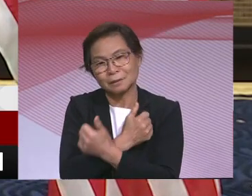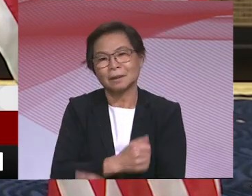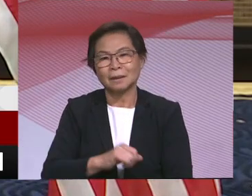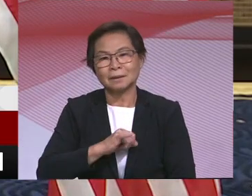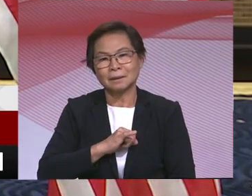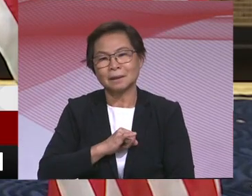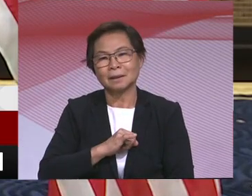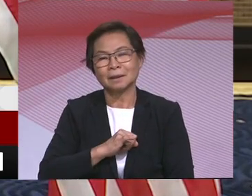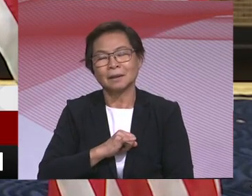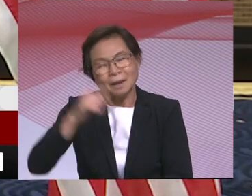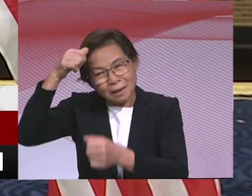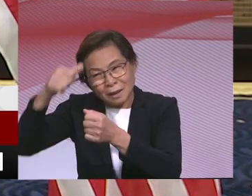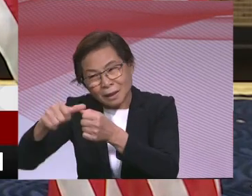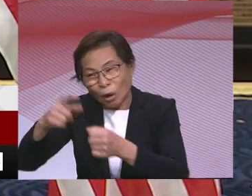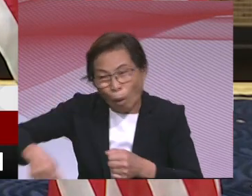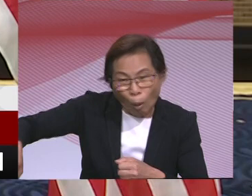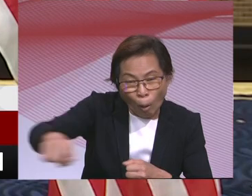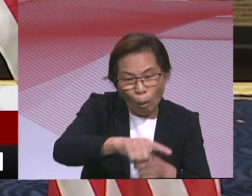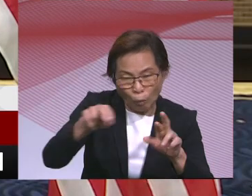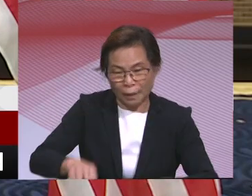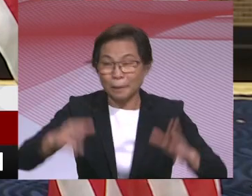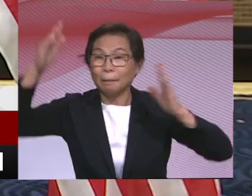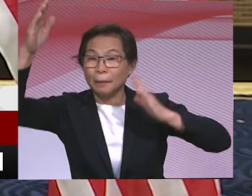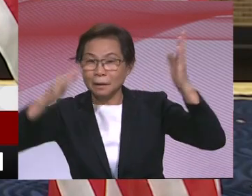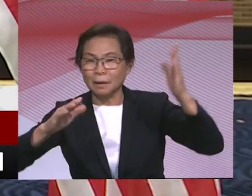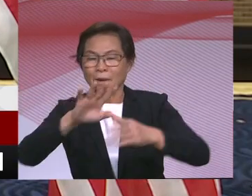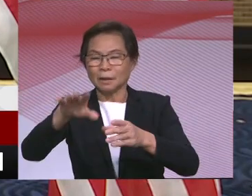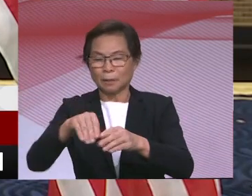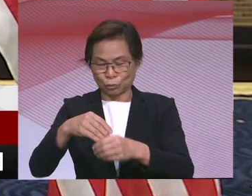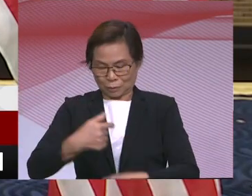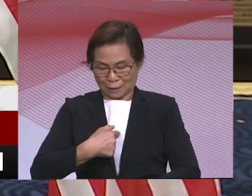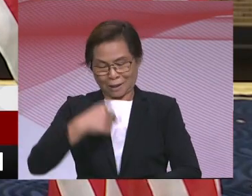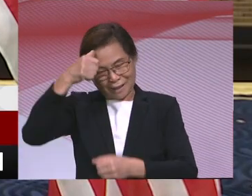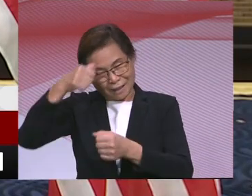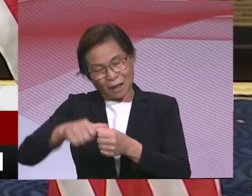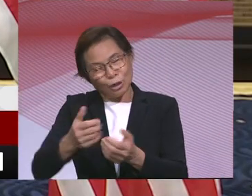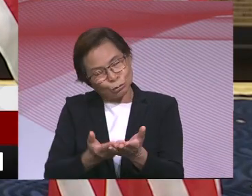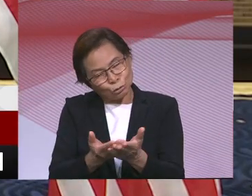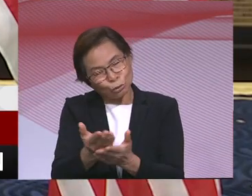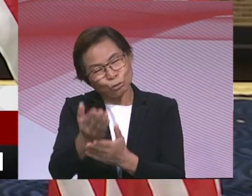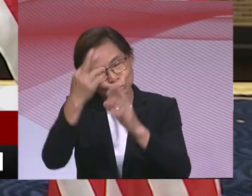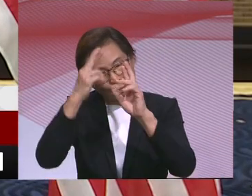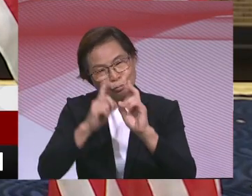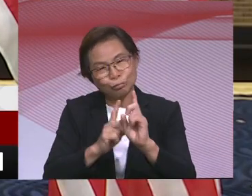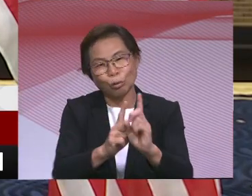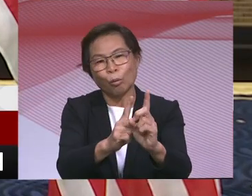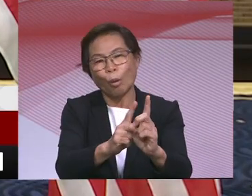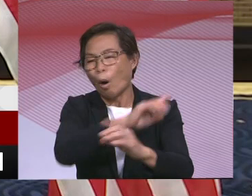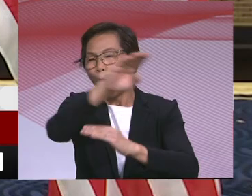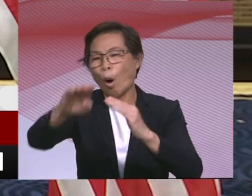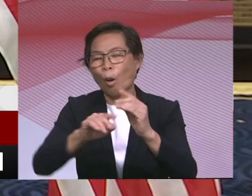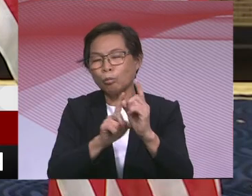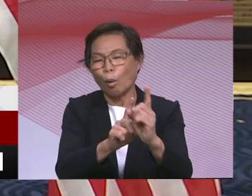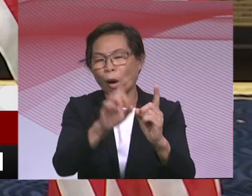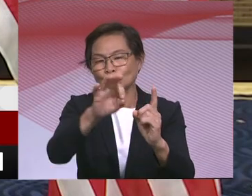ingin mengingatkan seluruh rakyat masuk di istri untuk terus mau to his semua Sopi